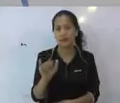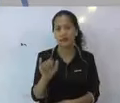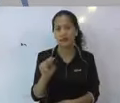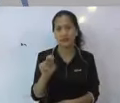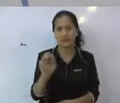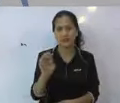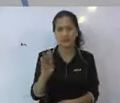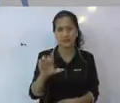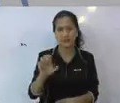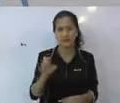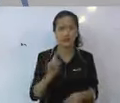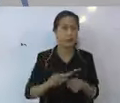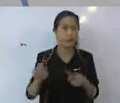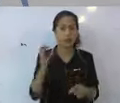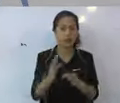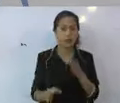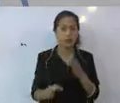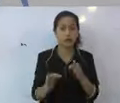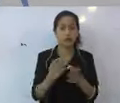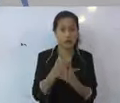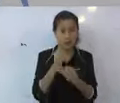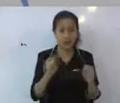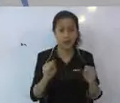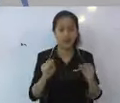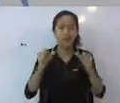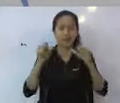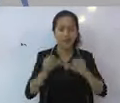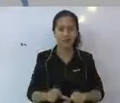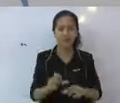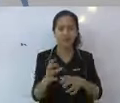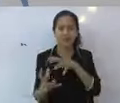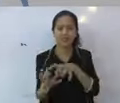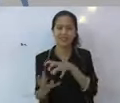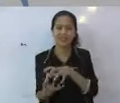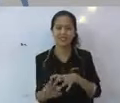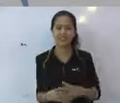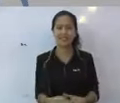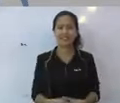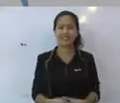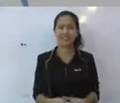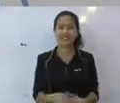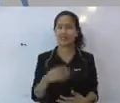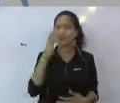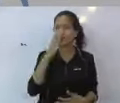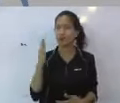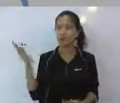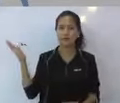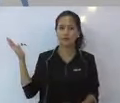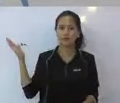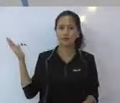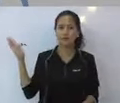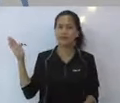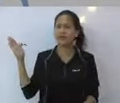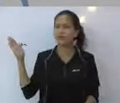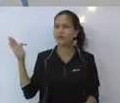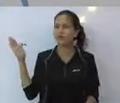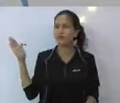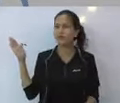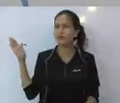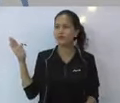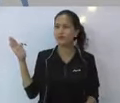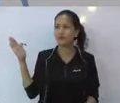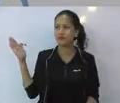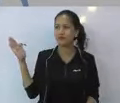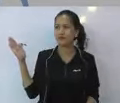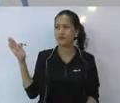i-mix. Ayan. Okay, local food diet. Ano ba yung mga to? Local foods, focus